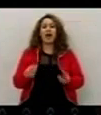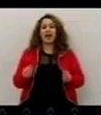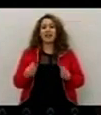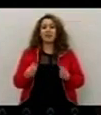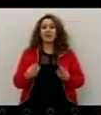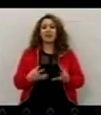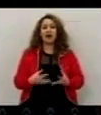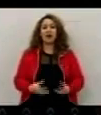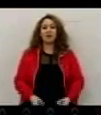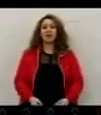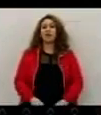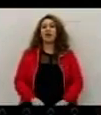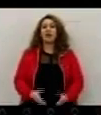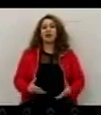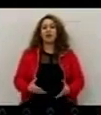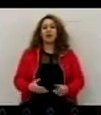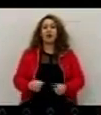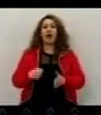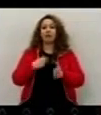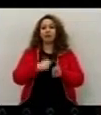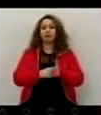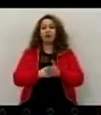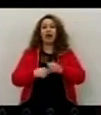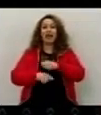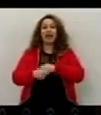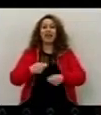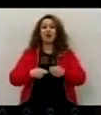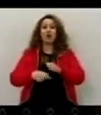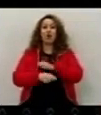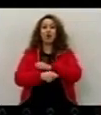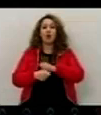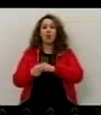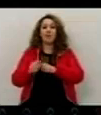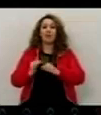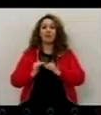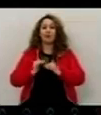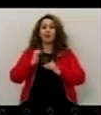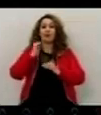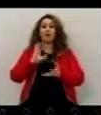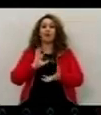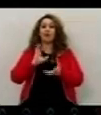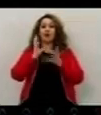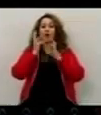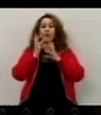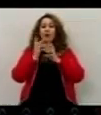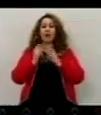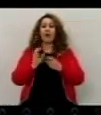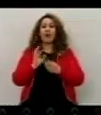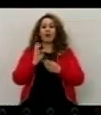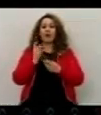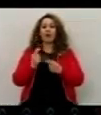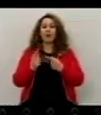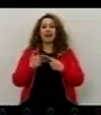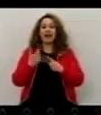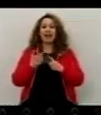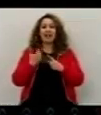أيضا رفع التحديات الاجتماعية والاقتصادية من أجل تطوير هذه الزراعة وتحسين منتجاتها من حيث